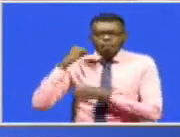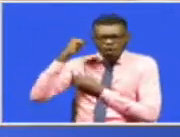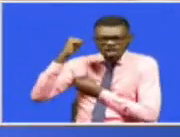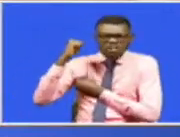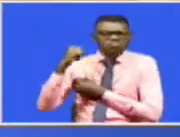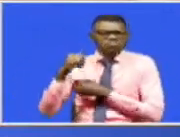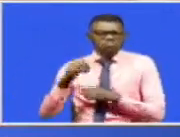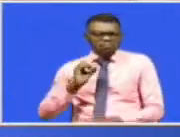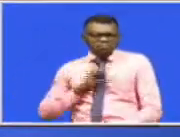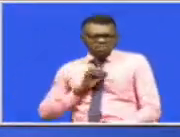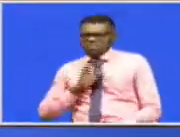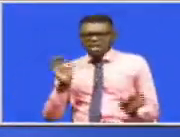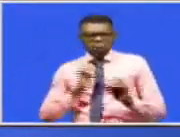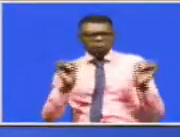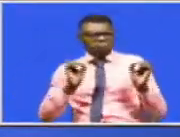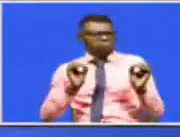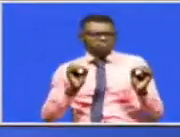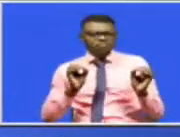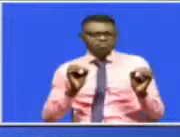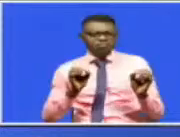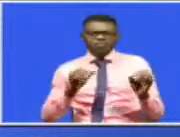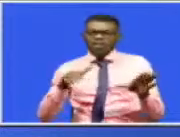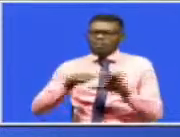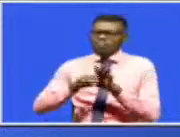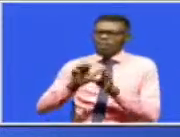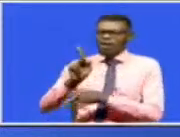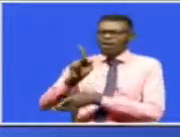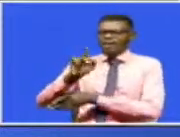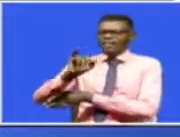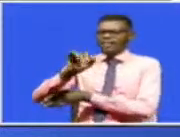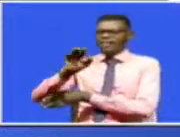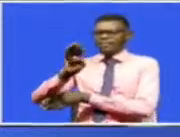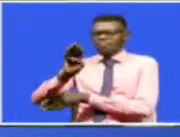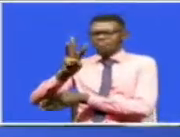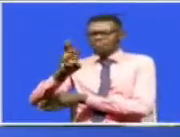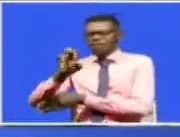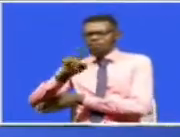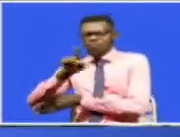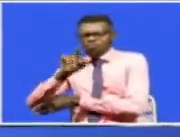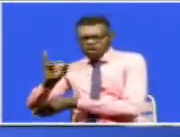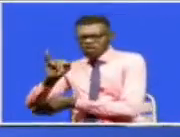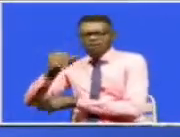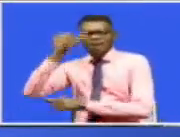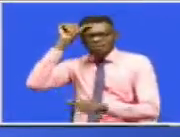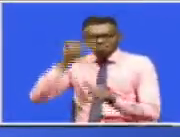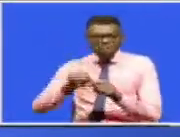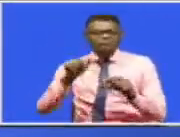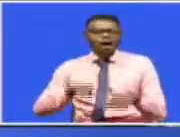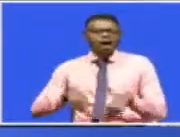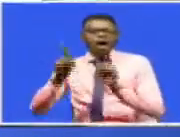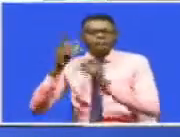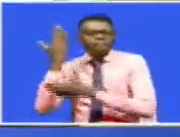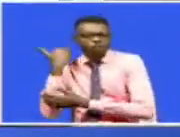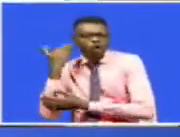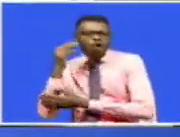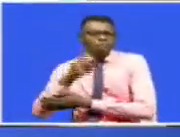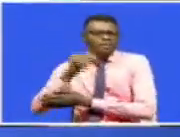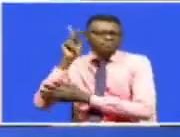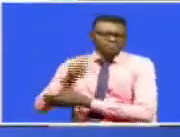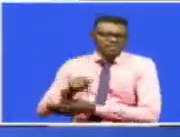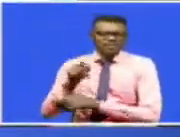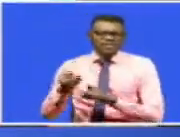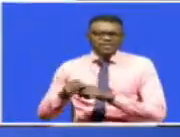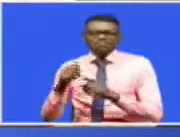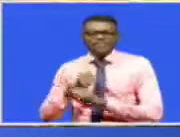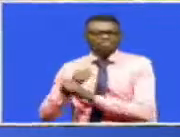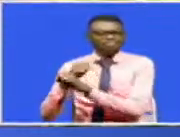anaongopa kiongozi yeyote. Wakazi wa eneo la Kibwezi pia walivuta kumbukumbu ya jamaa aliyewahi kuwahudumia na kutetea haki